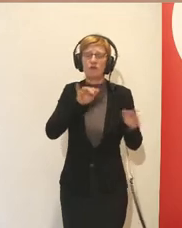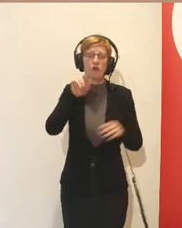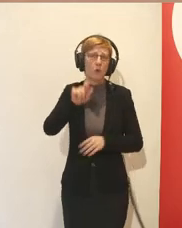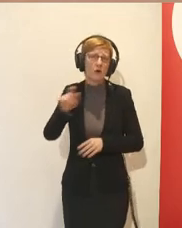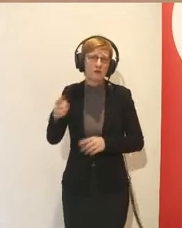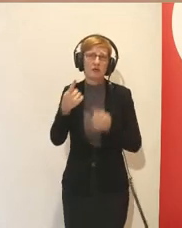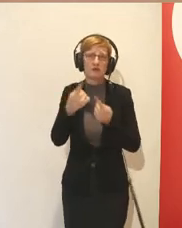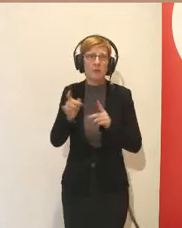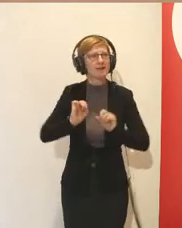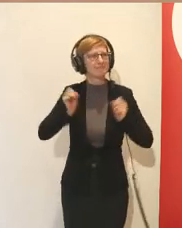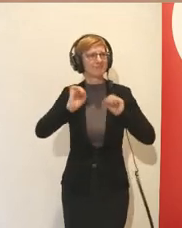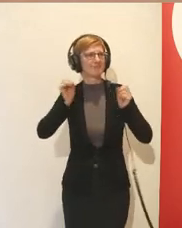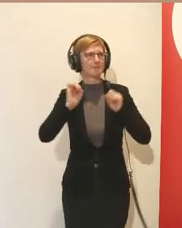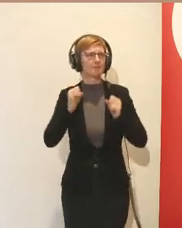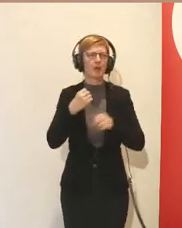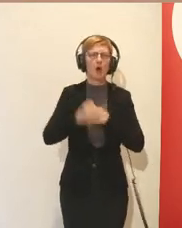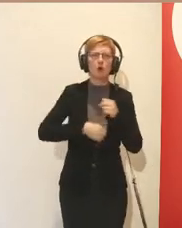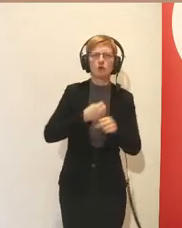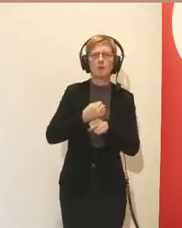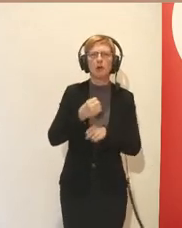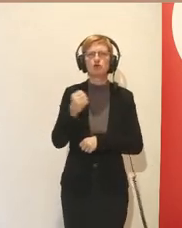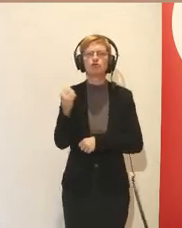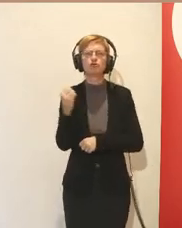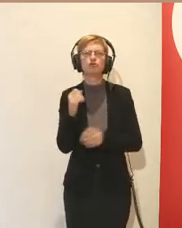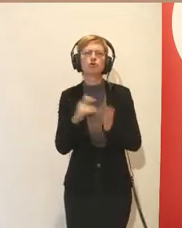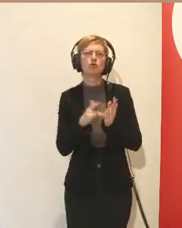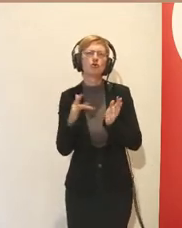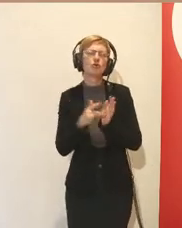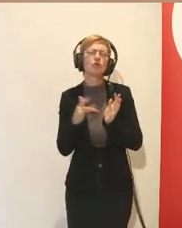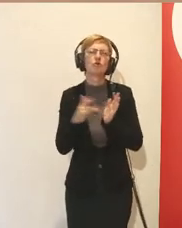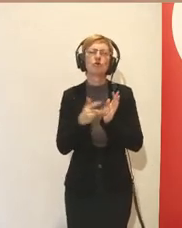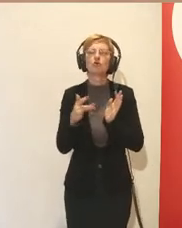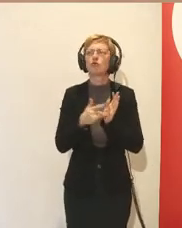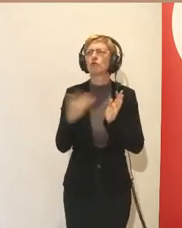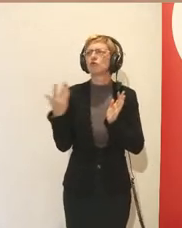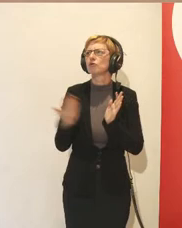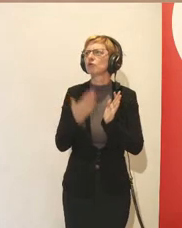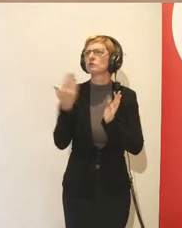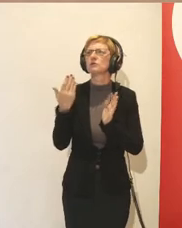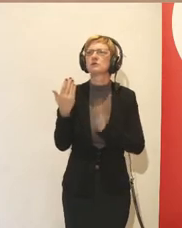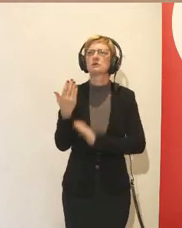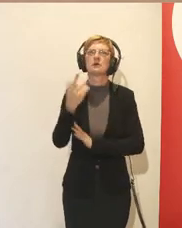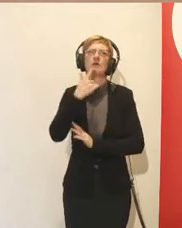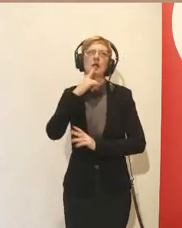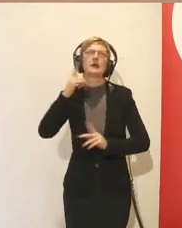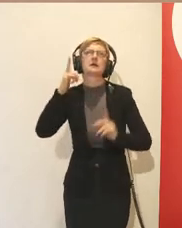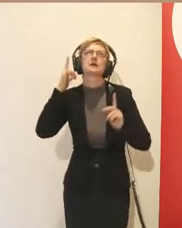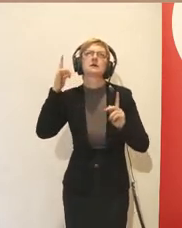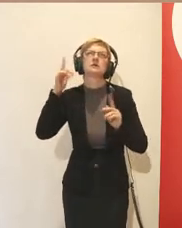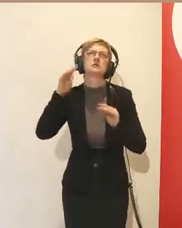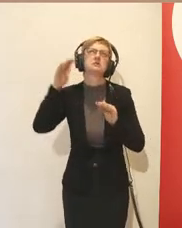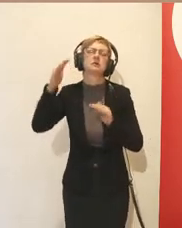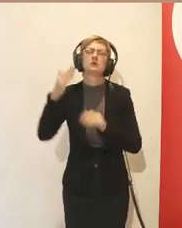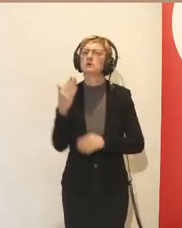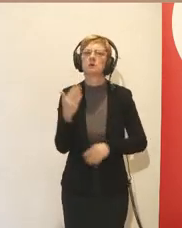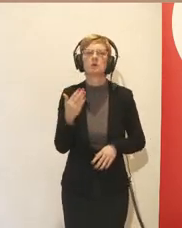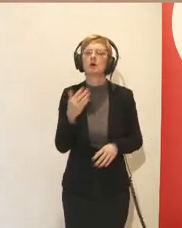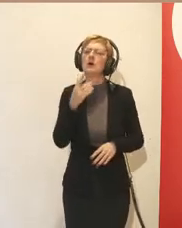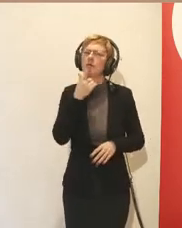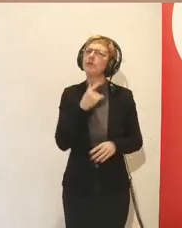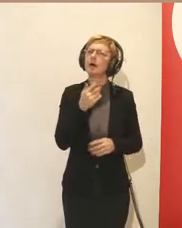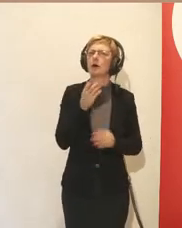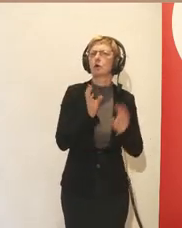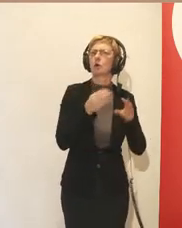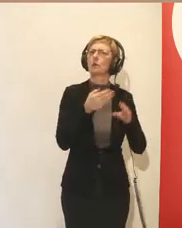agieren machen das aus irgendwelchen höheren motiven sondern durchaus auch weil sie jeden teil dieser gruppe sind